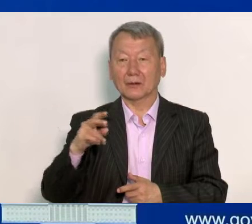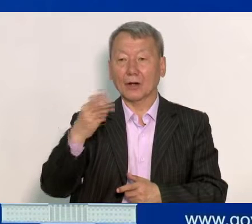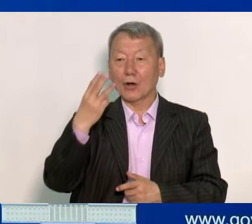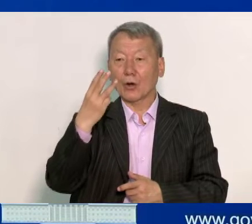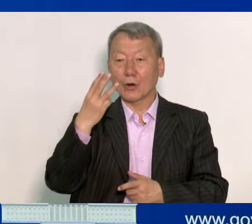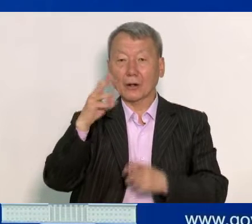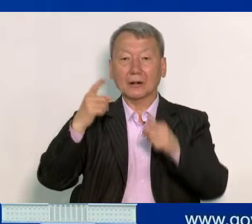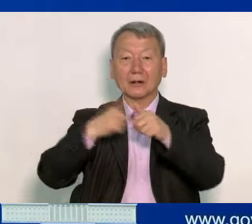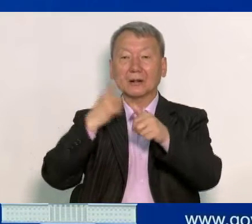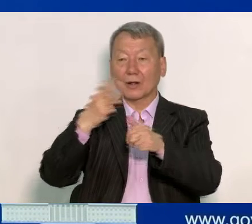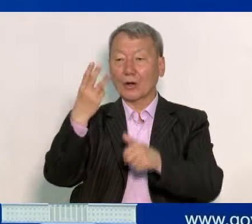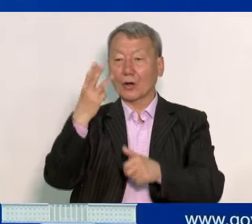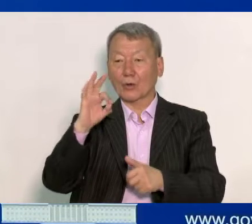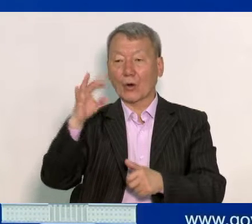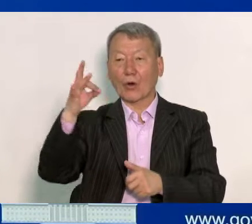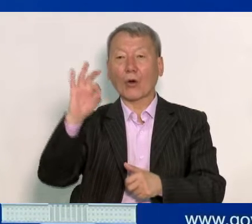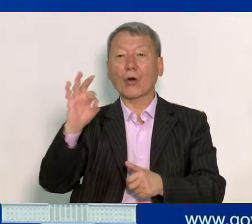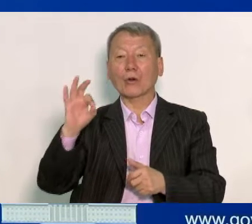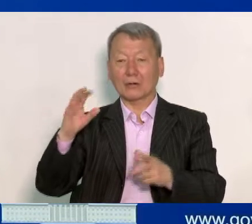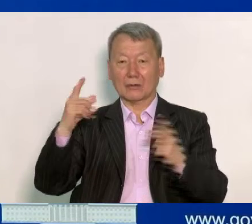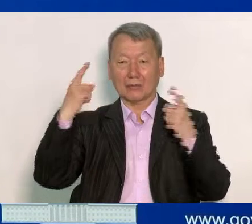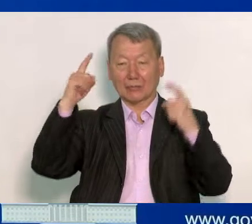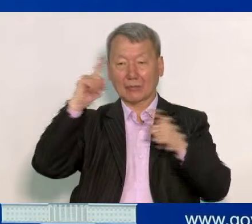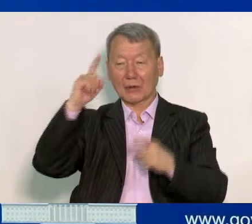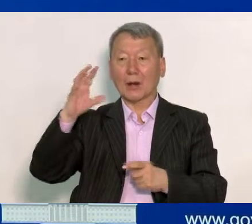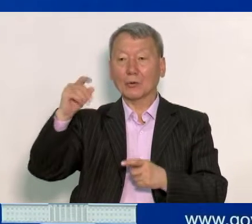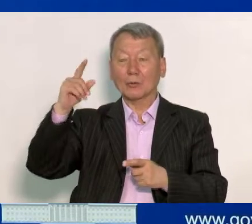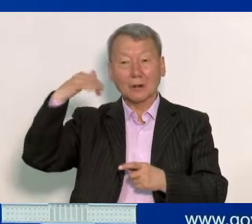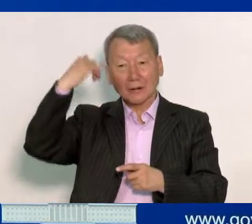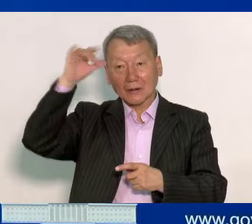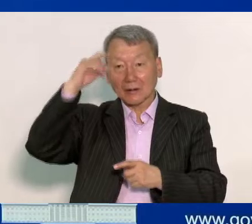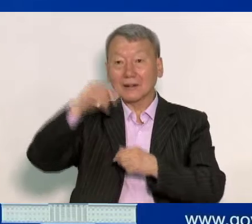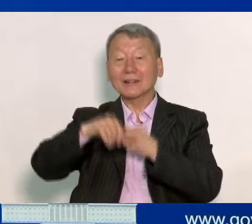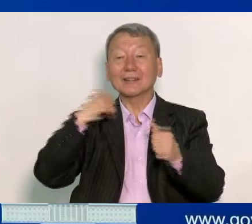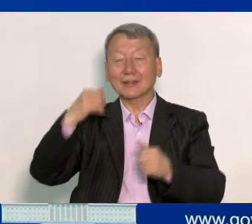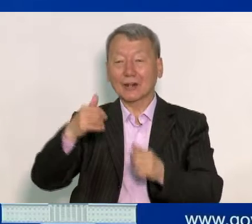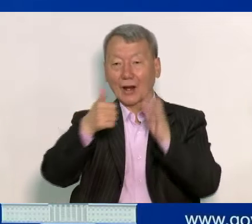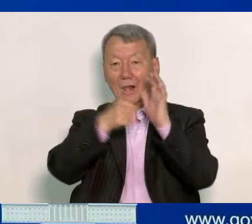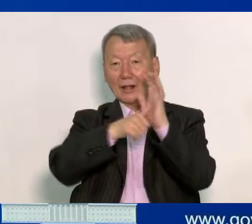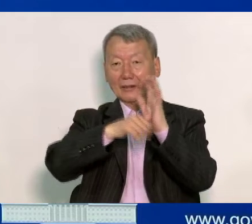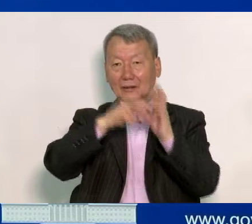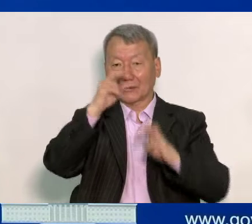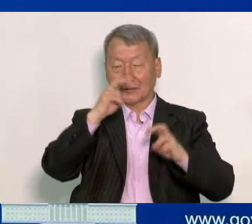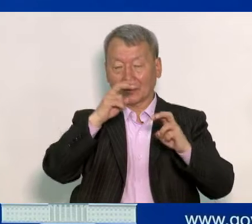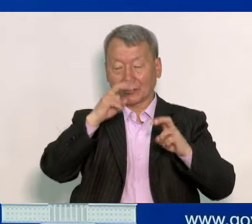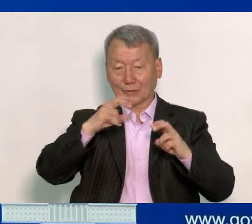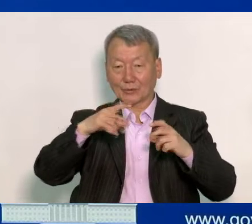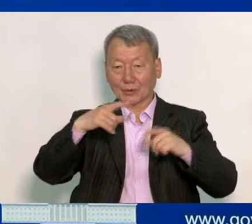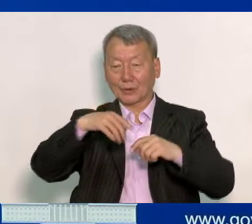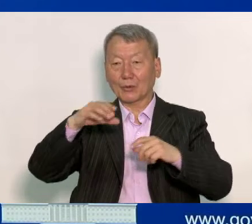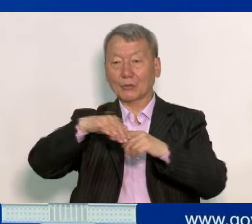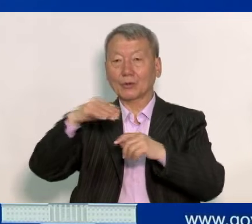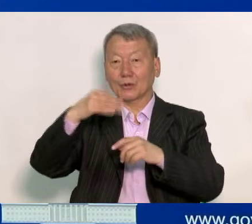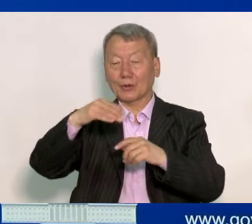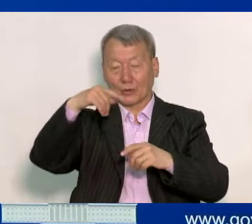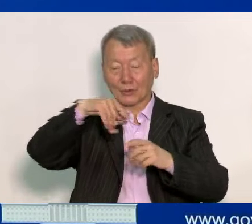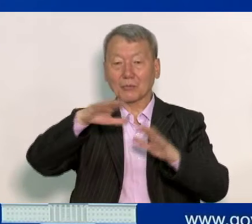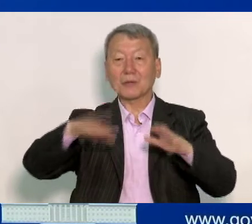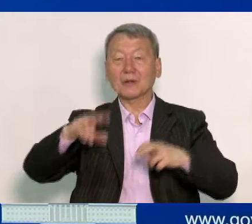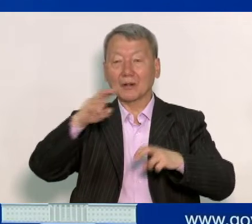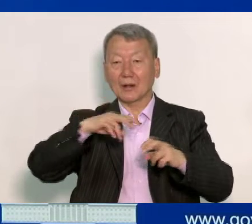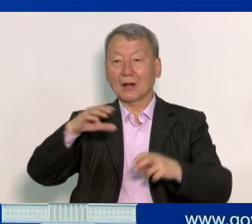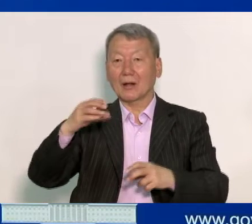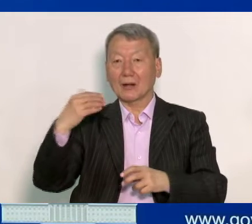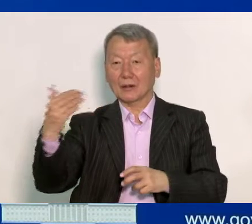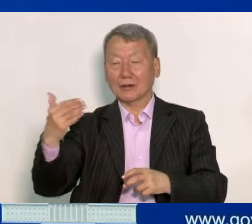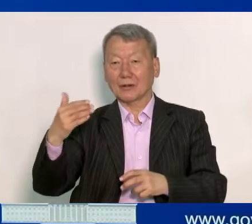Шоро сыяктуу чоң компаниялар, анан мал союучу жайдан 6 ишкана, тоок өндүрүүчү ишканадан 3, асыл